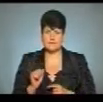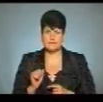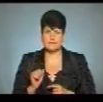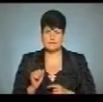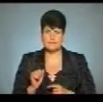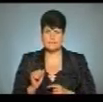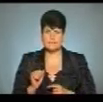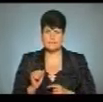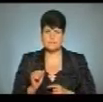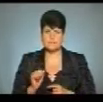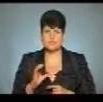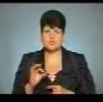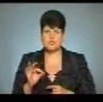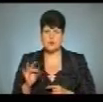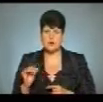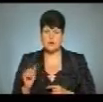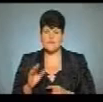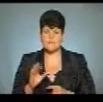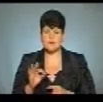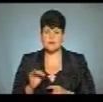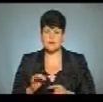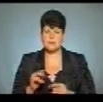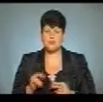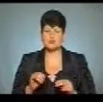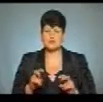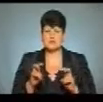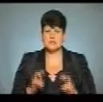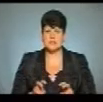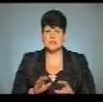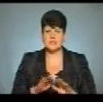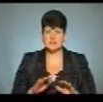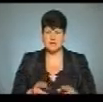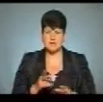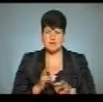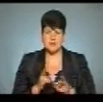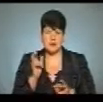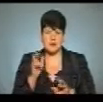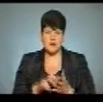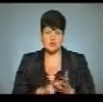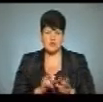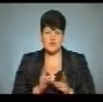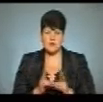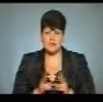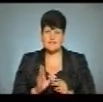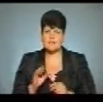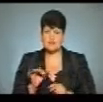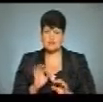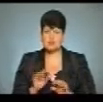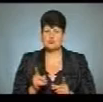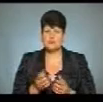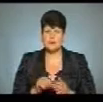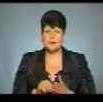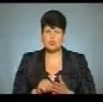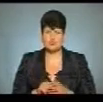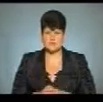в нос. Сорока ворона на прибічку сиділа, діткам кашку варила. Вікторія розповіла, чому бере участь у